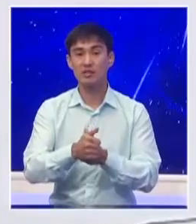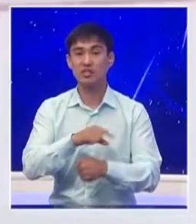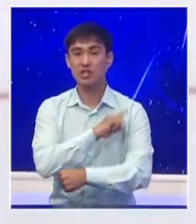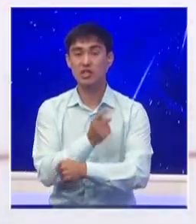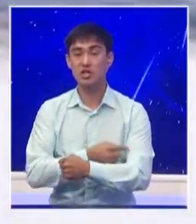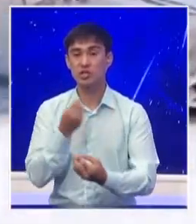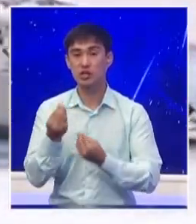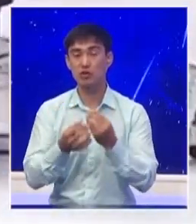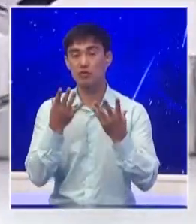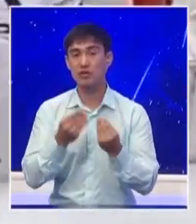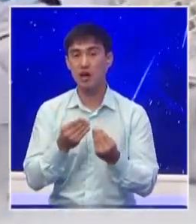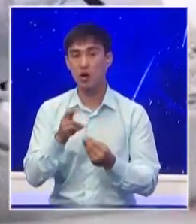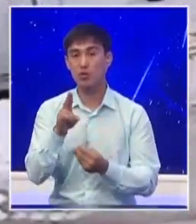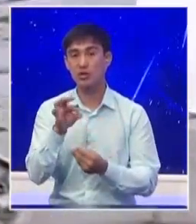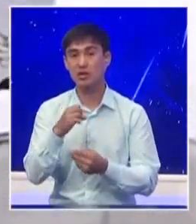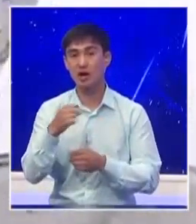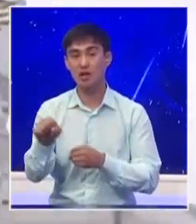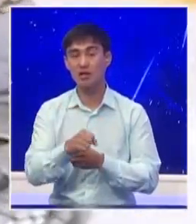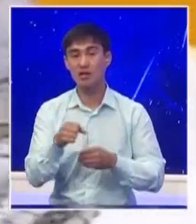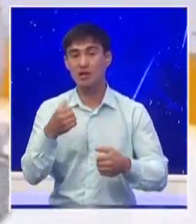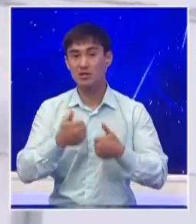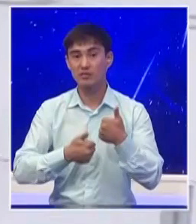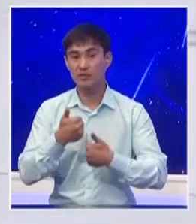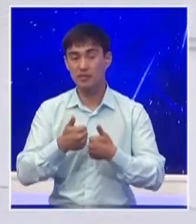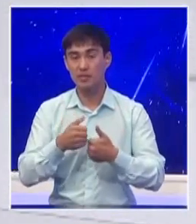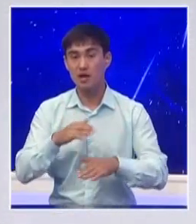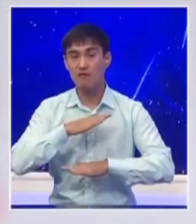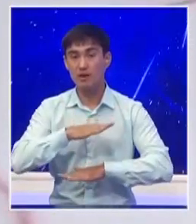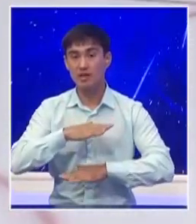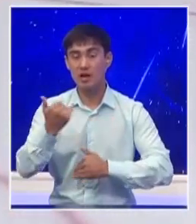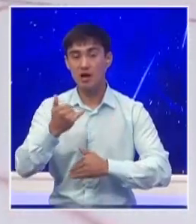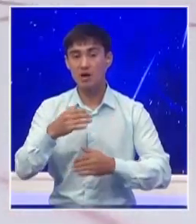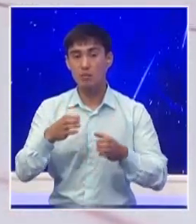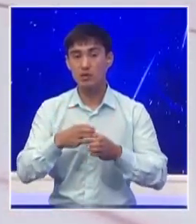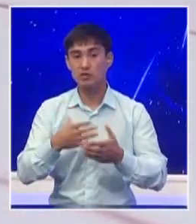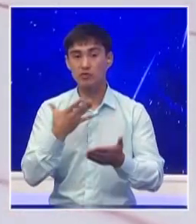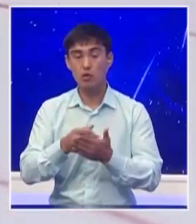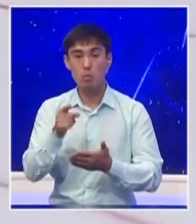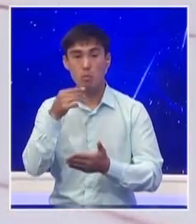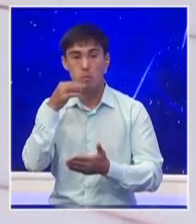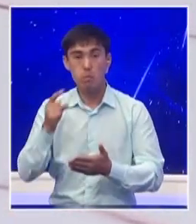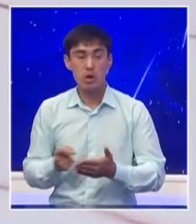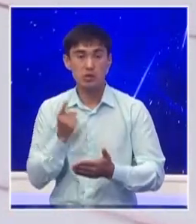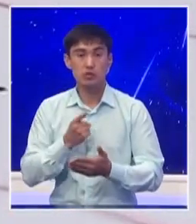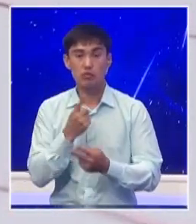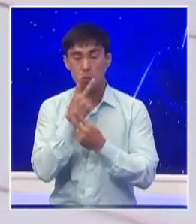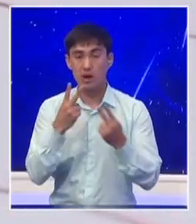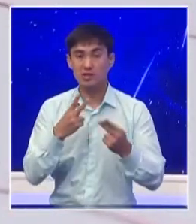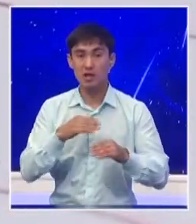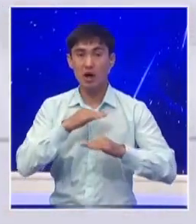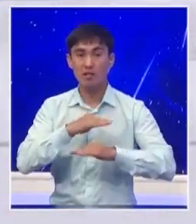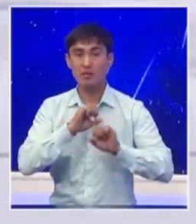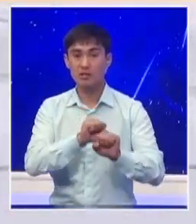сильнейших игроков дня в континентальной хоккейной лиге. Вратарь столичного коллектива проявил свое мастерство, в очередной раз отразив